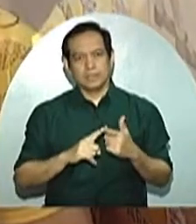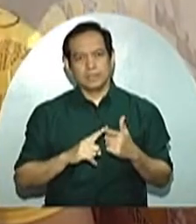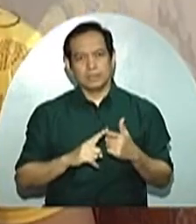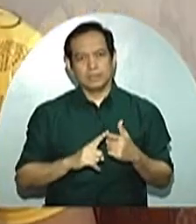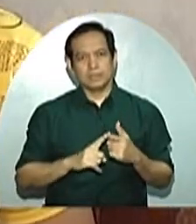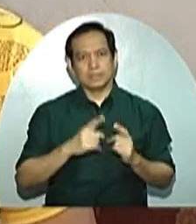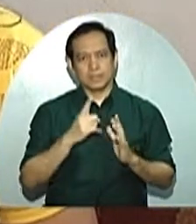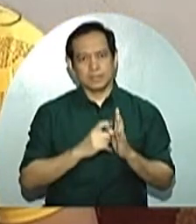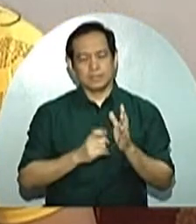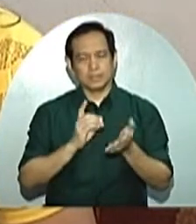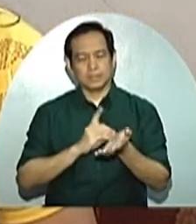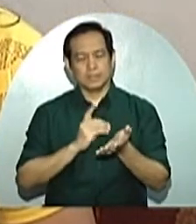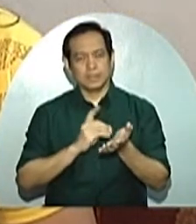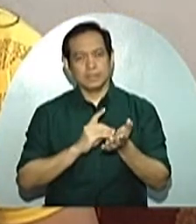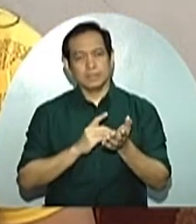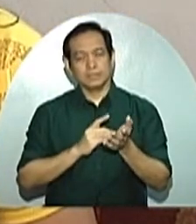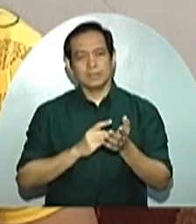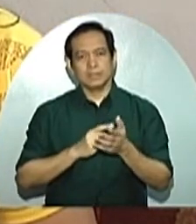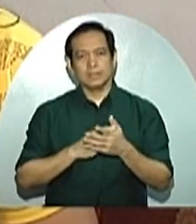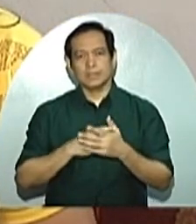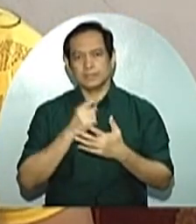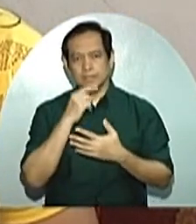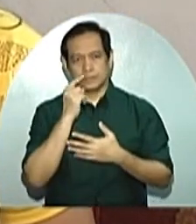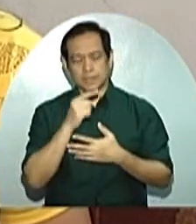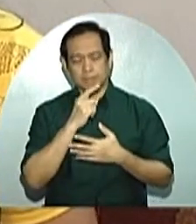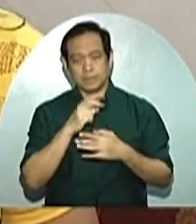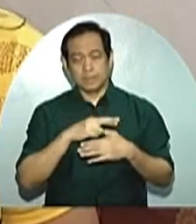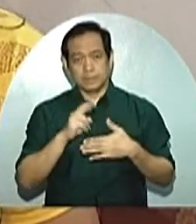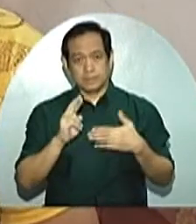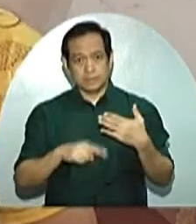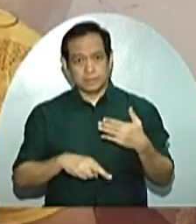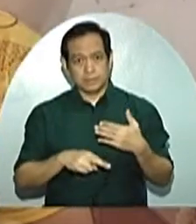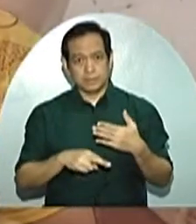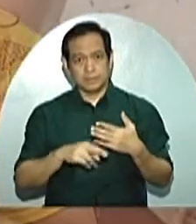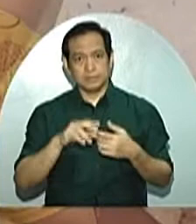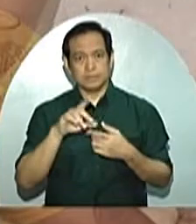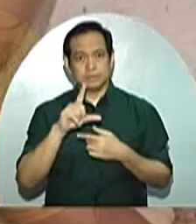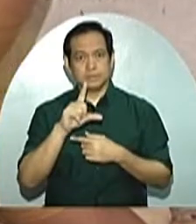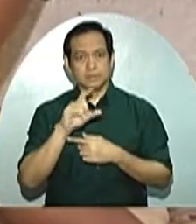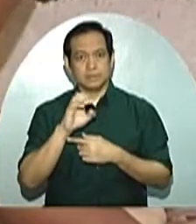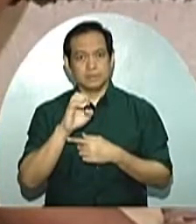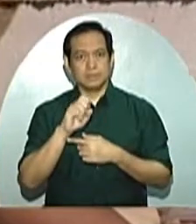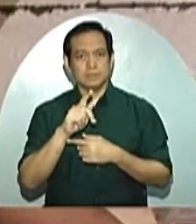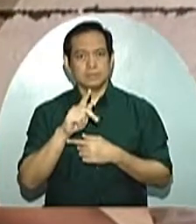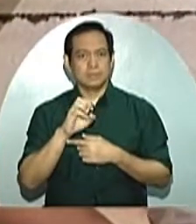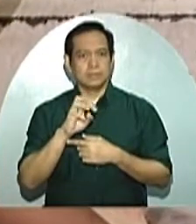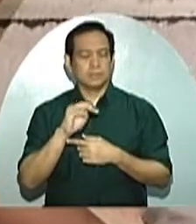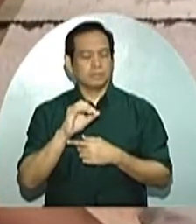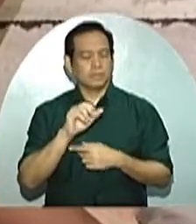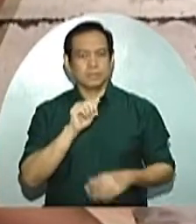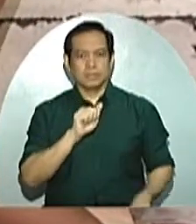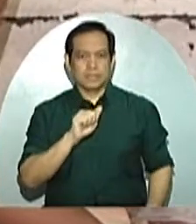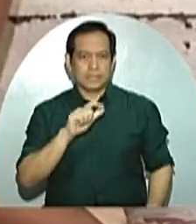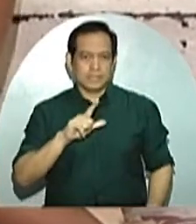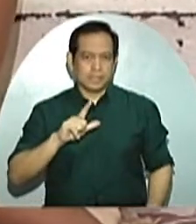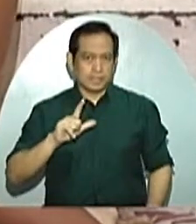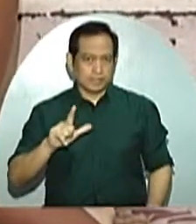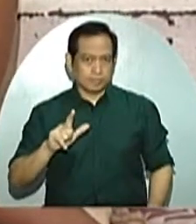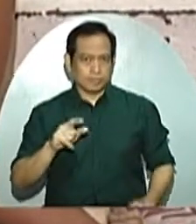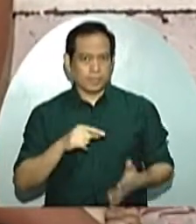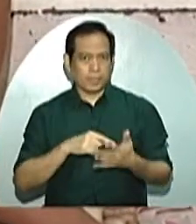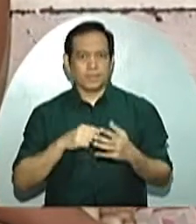yung doktor na BMA na ang result nga po is leukemia ALL daw po